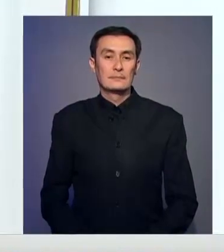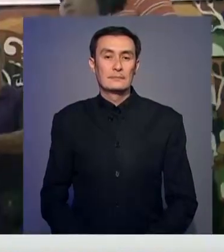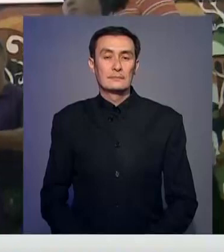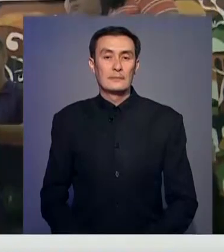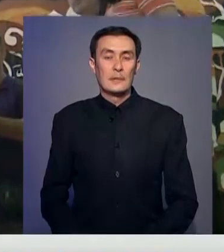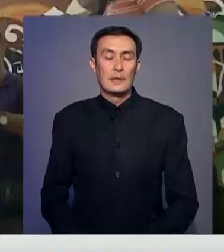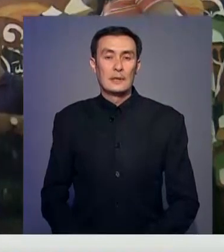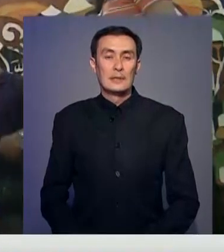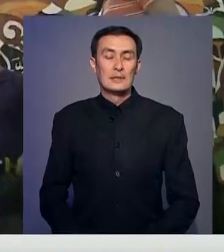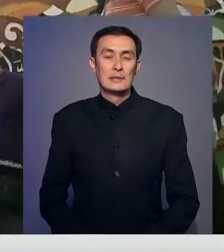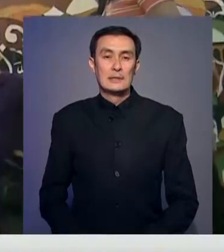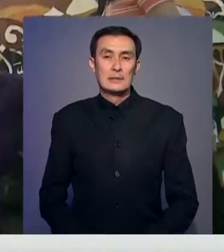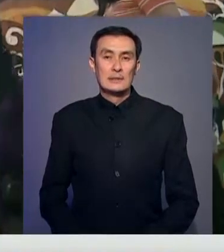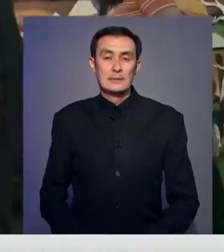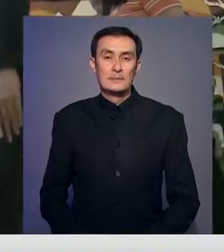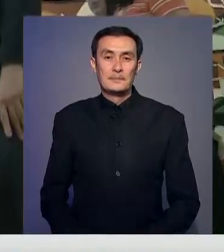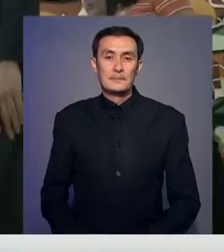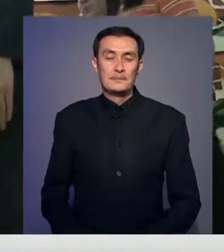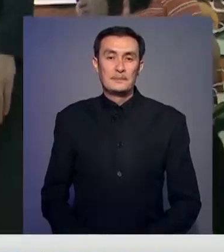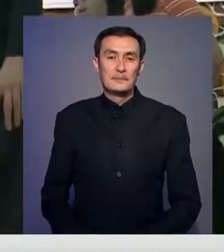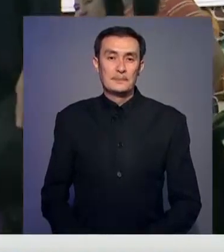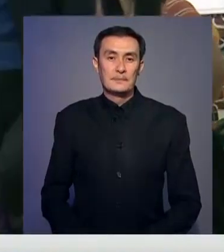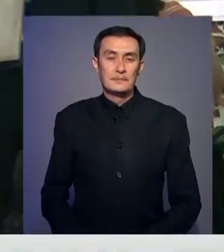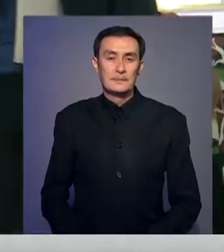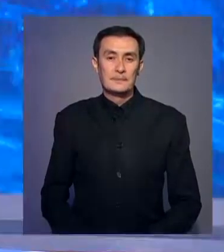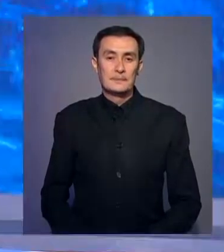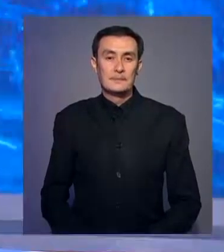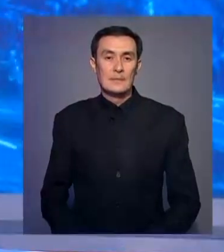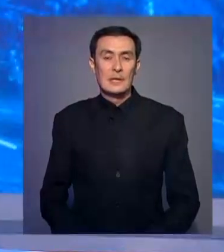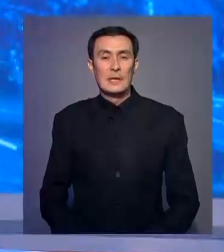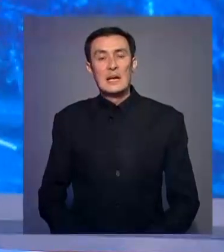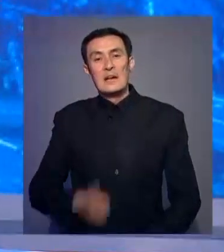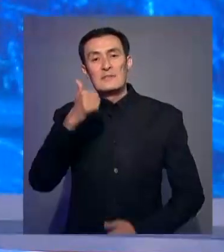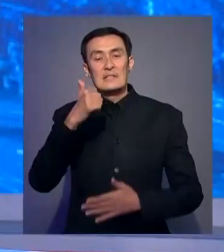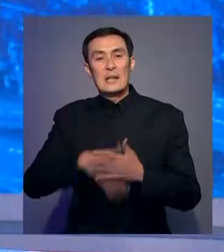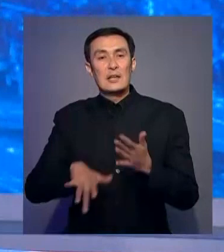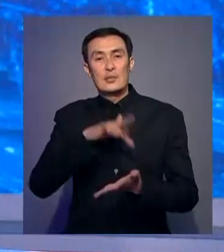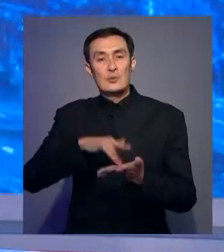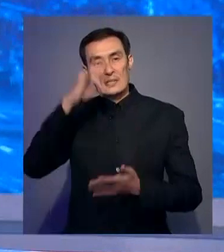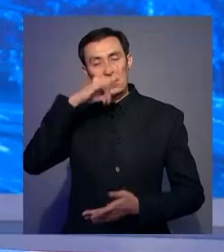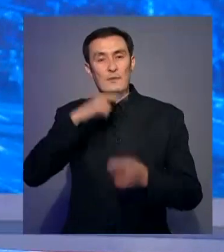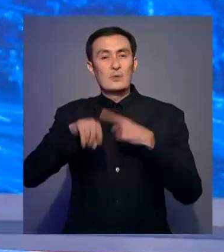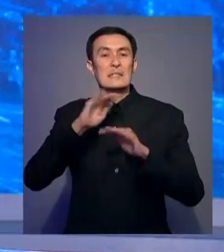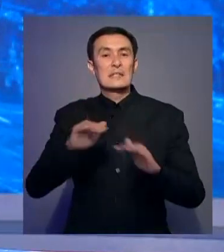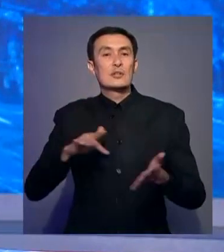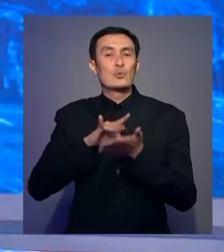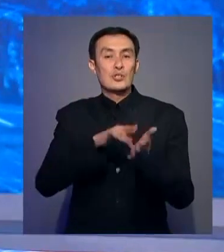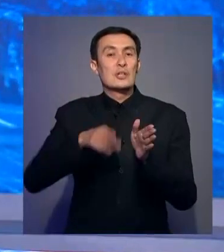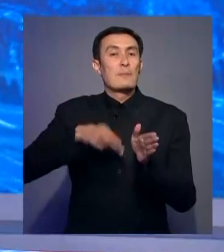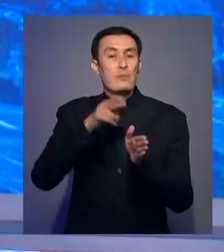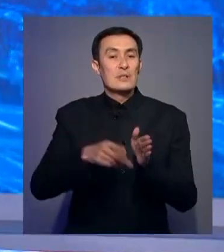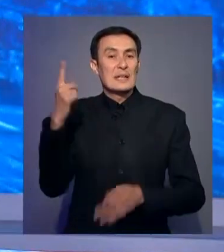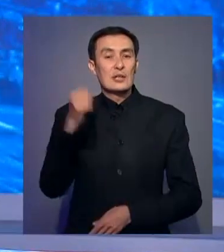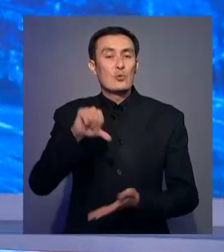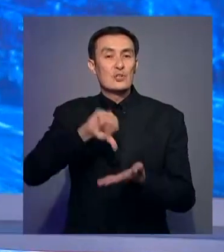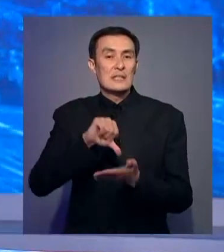Байдулдаев, Кызылординская область, Хабар 24. В столицу Казахстана вернулся детский туристический поезд. За